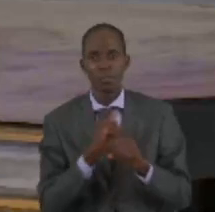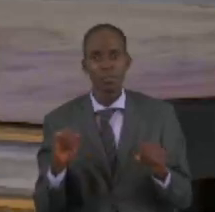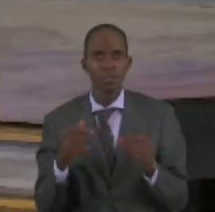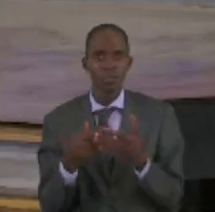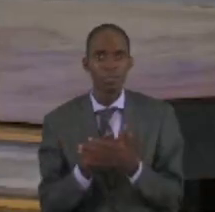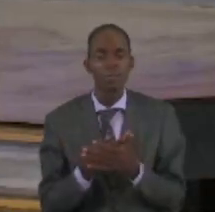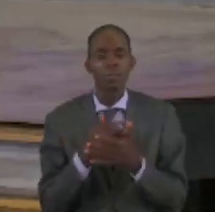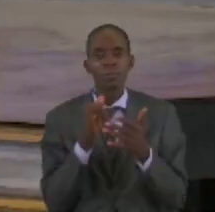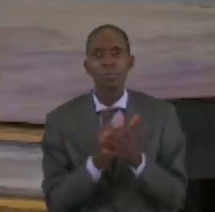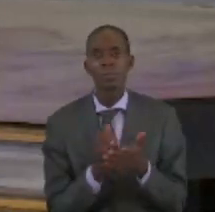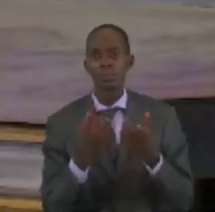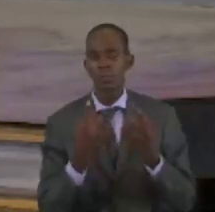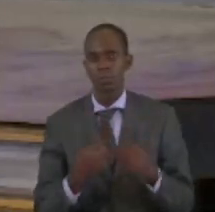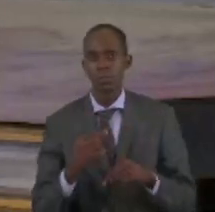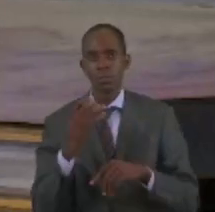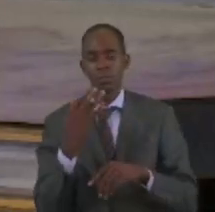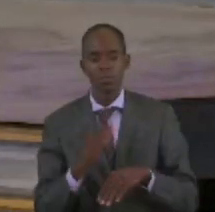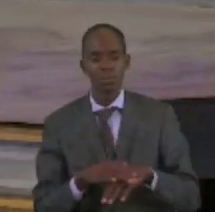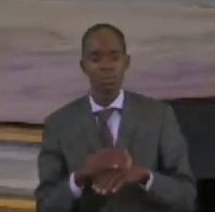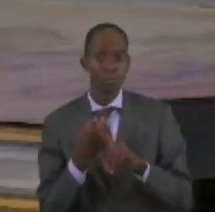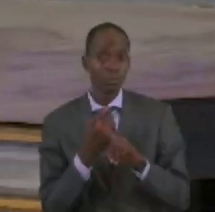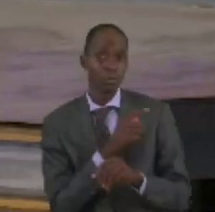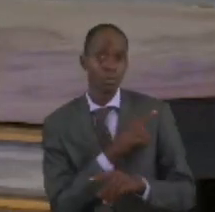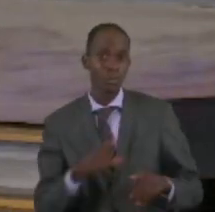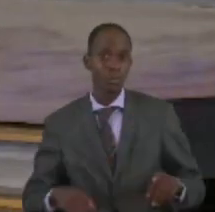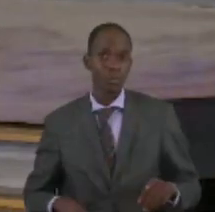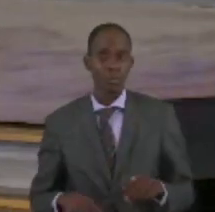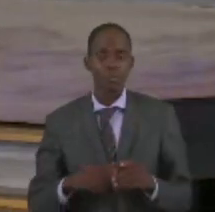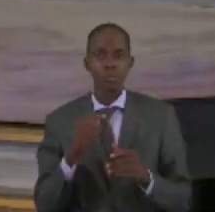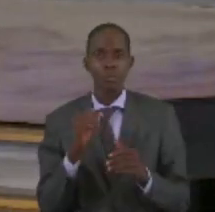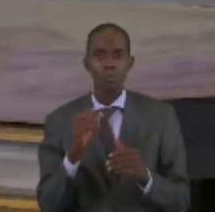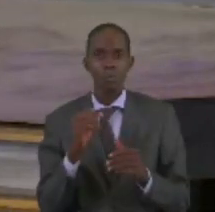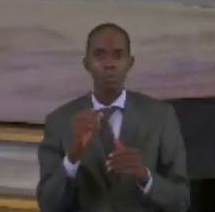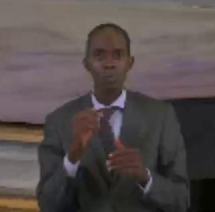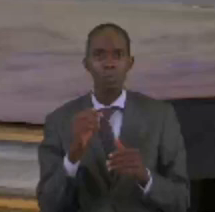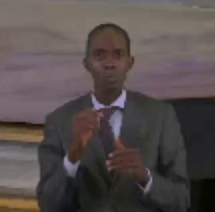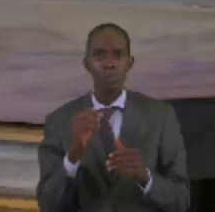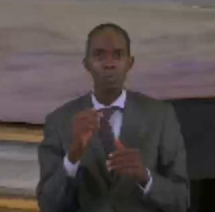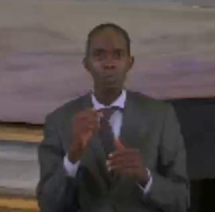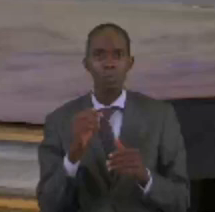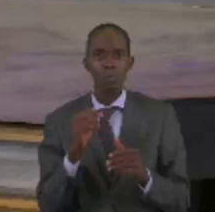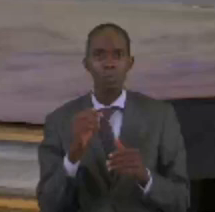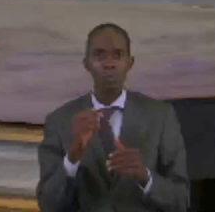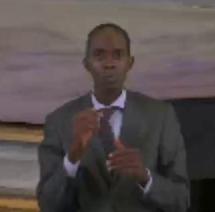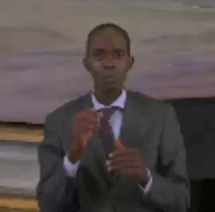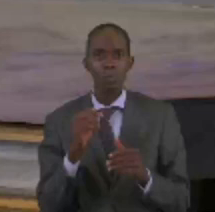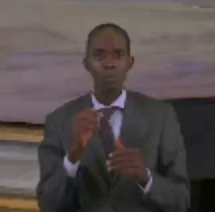je vous ai enseigné cet évangile salvateur.